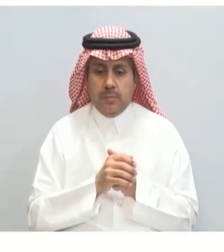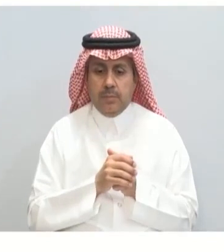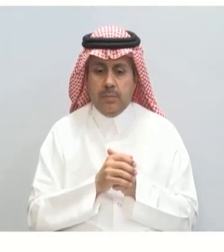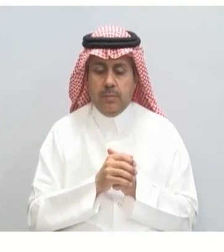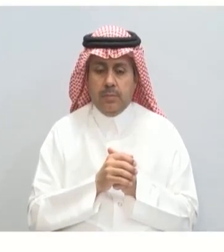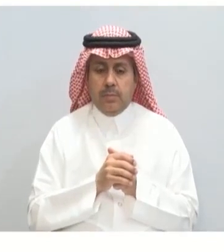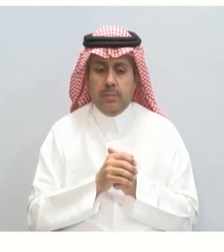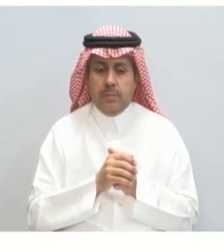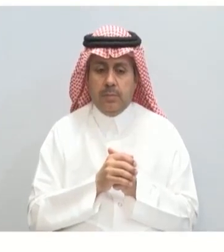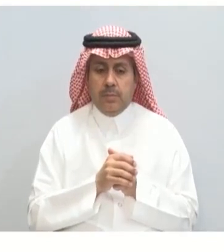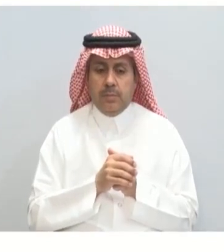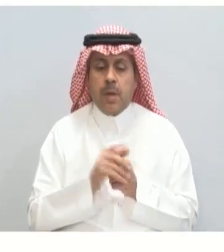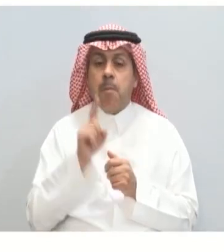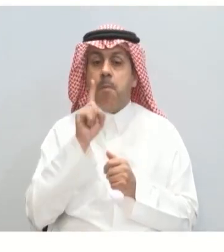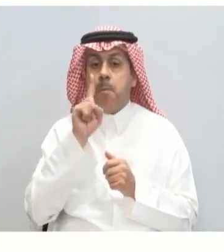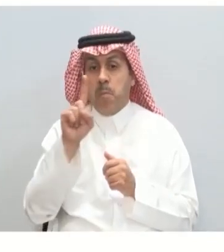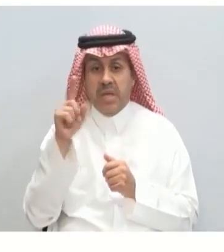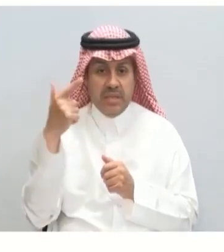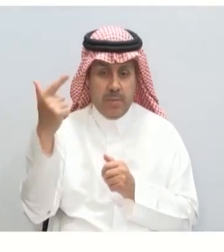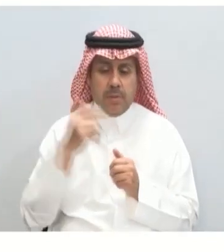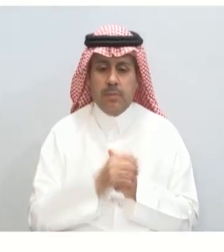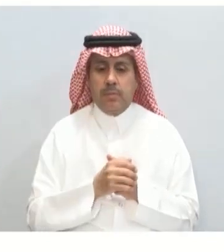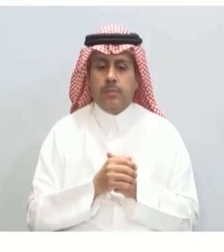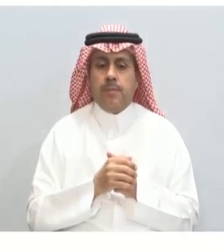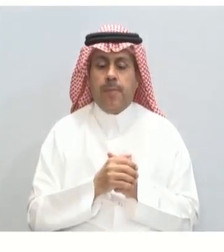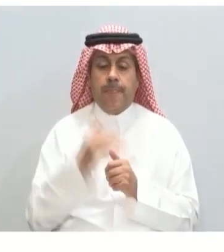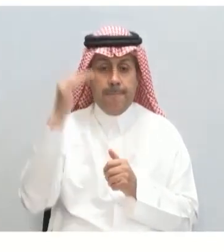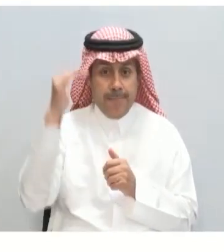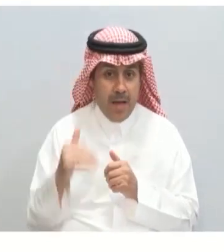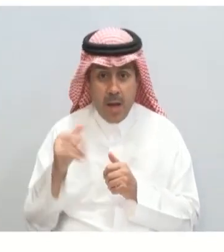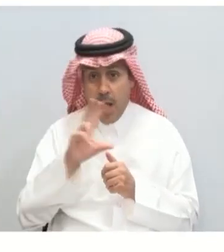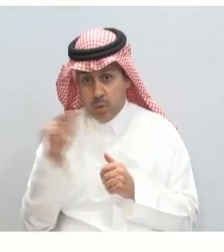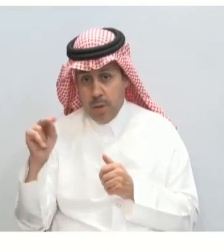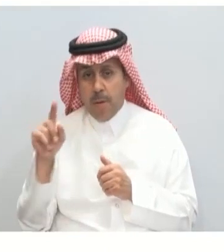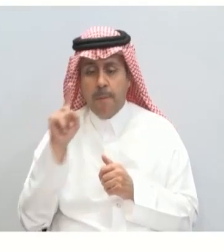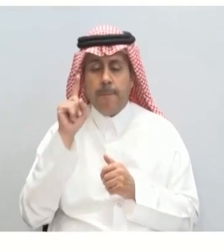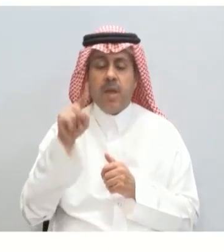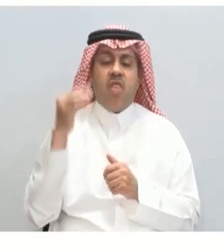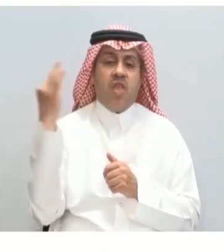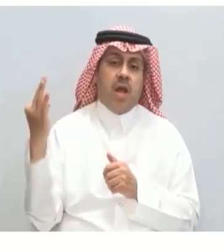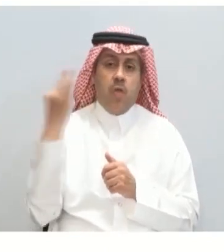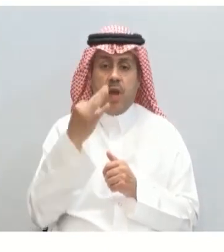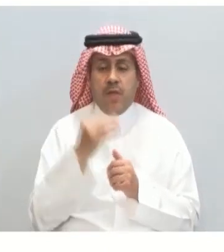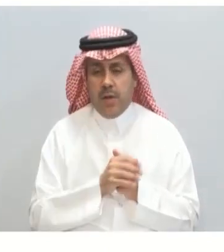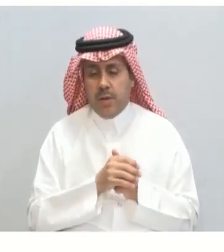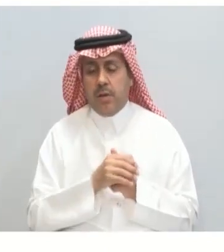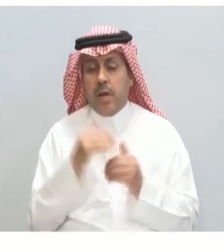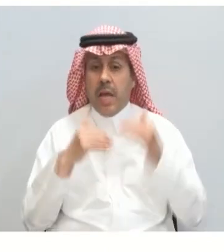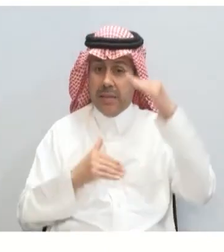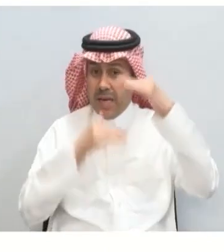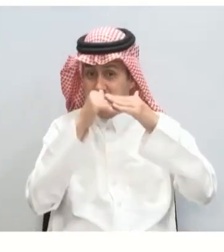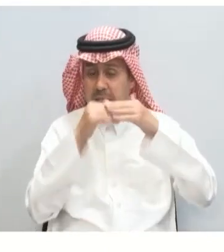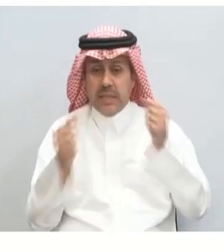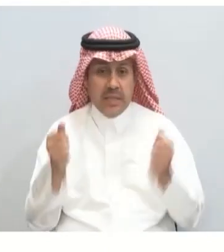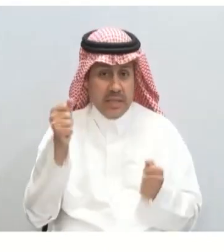الصغيره اذا بي س اقل من او يساوي بي 33 والذي يمثل الحد الاقصى